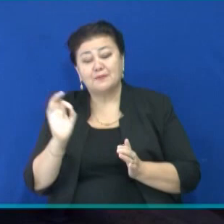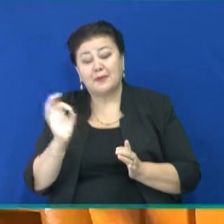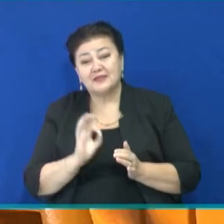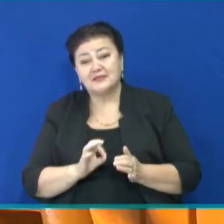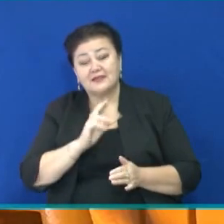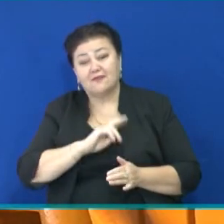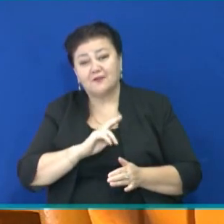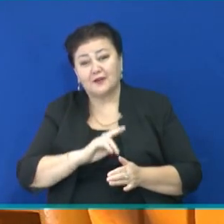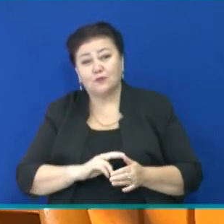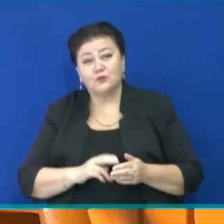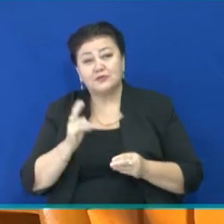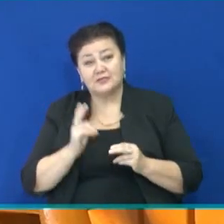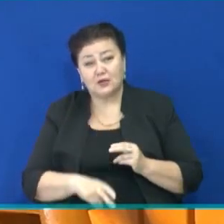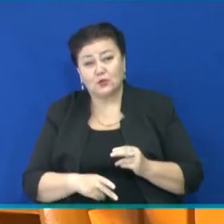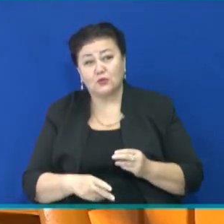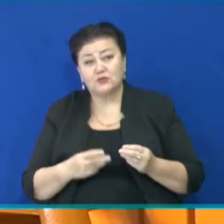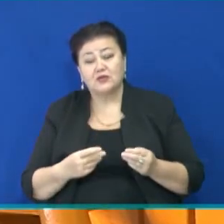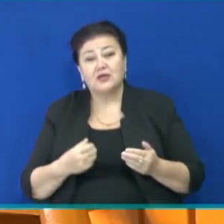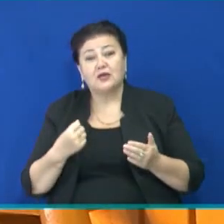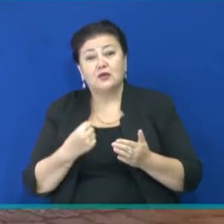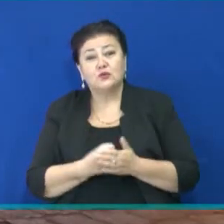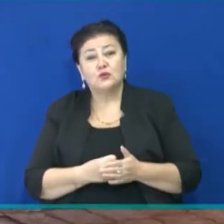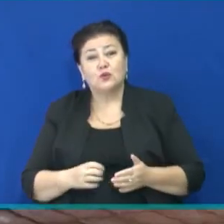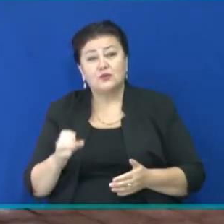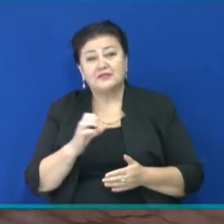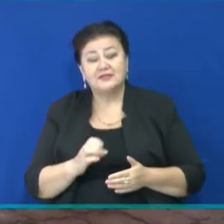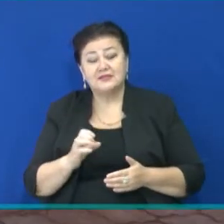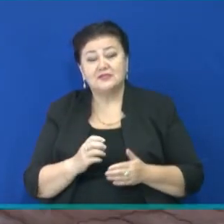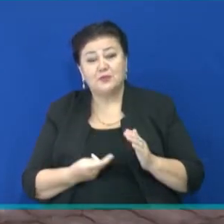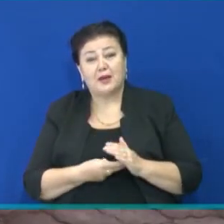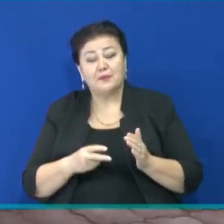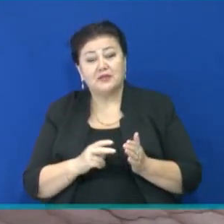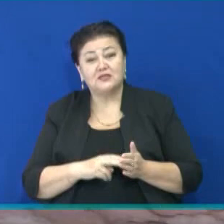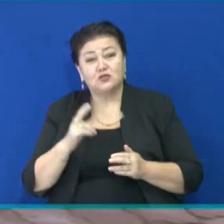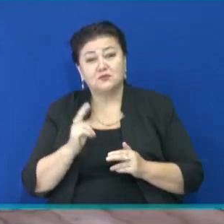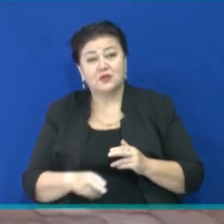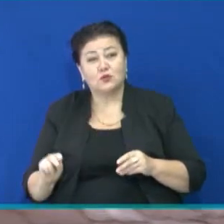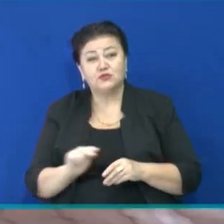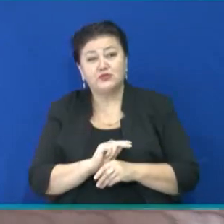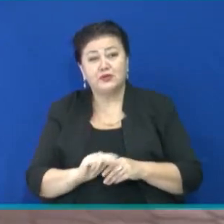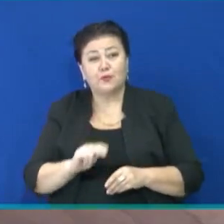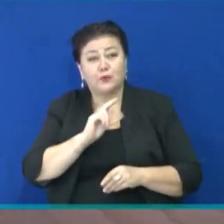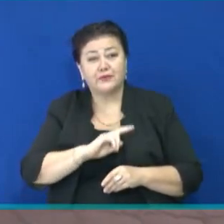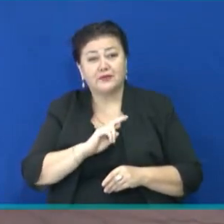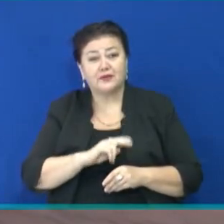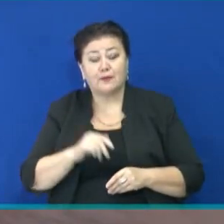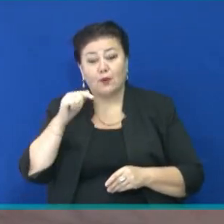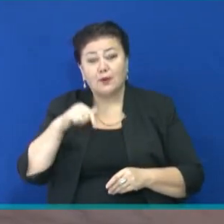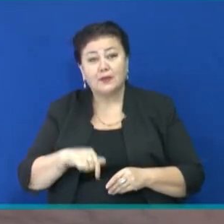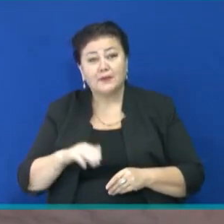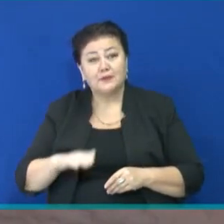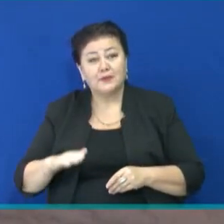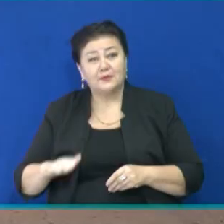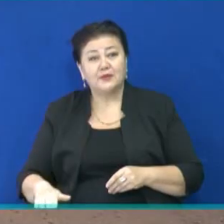орындалған. Жерасты өткелдеріндегі жөндеу қыркүйек айына дейін аяқталады деп жоспарлануда. Шуға Сұлтан Махмудова, Малика Мұхтарова, Елжан